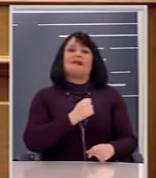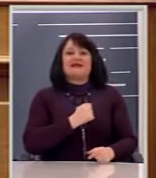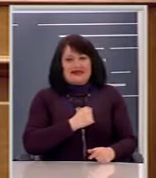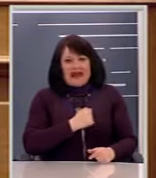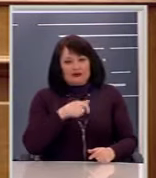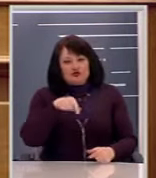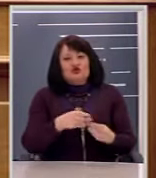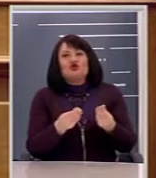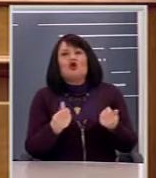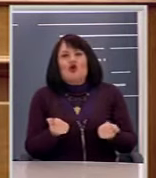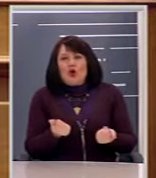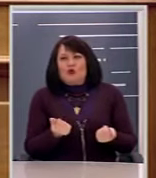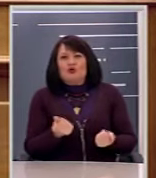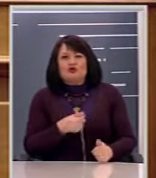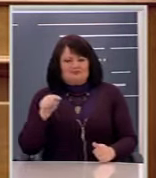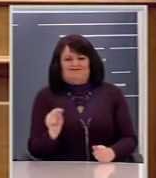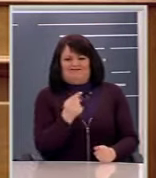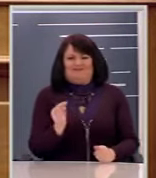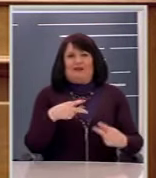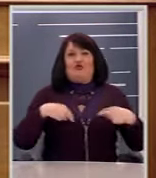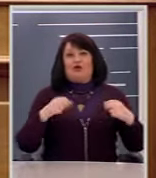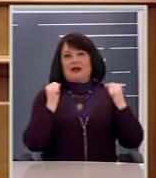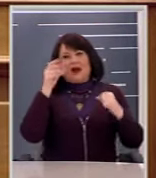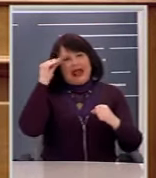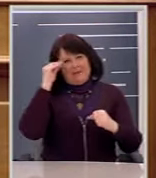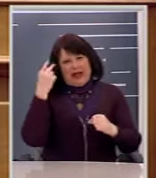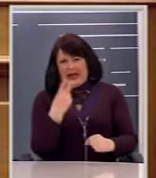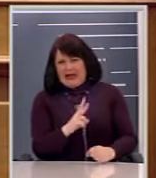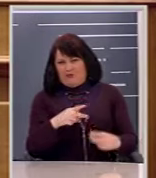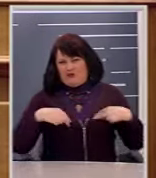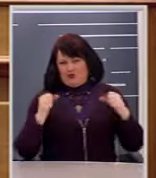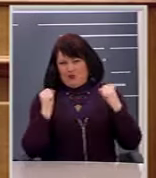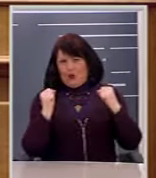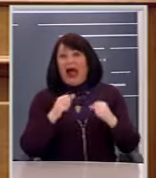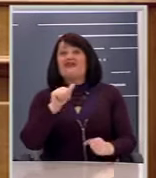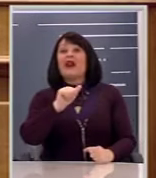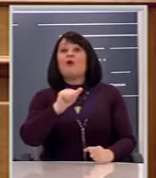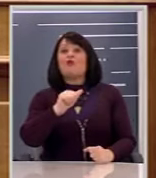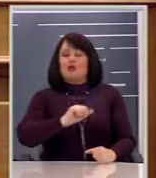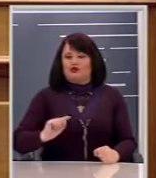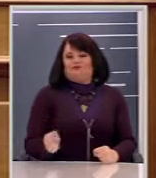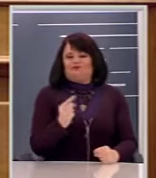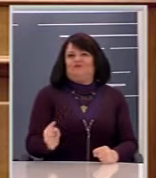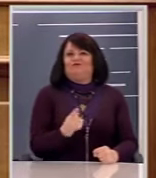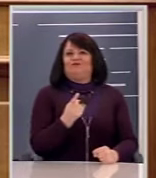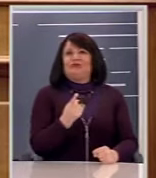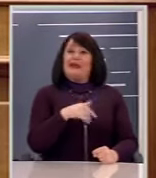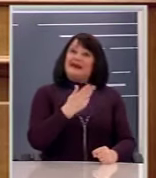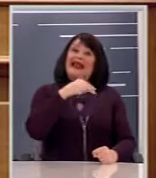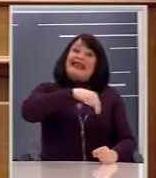κίνησή της αυτή δεν στοχεύει μόνο στους υπουργούς υγείας των κυβερνήσεων Καραμαλή, αλλά πρωτίστως τον κ. Αβραμόπουλο και δευτεροδότες τον κ. Νικήτα